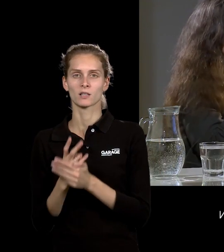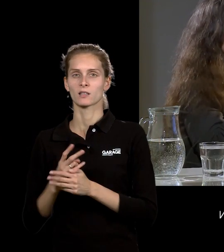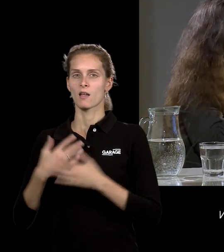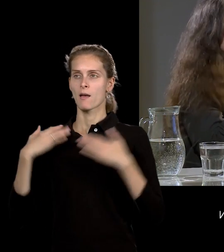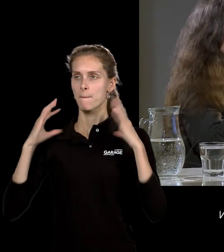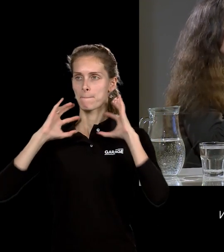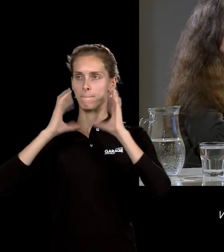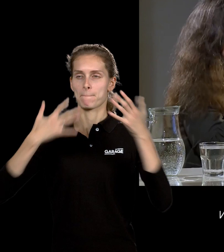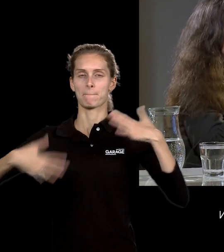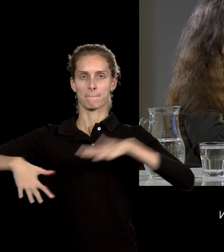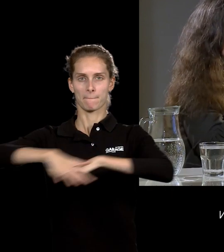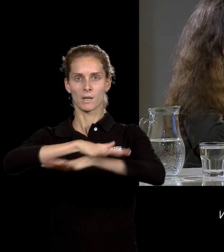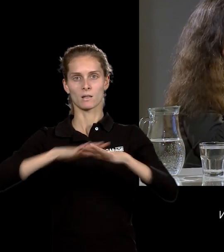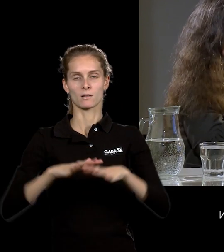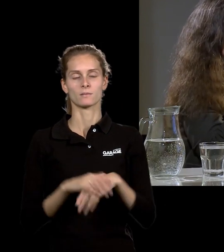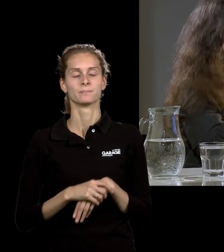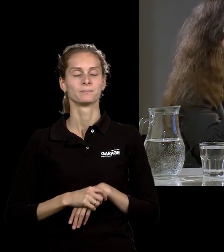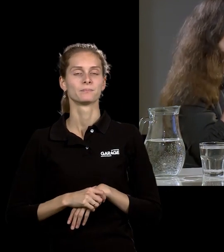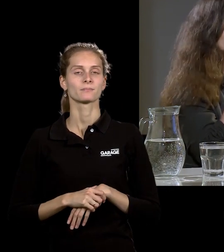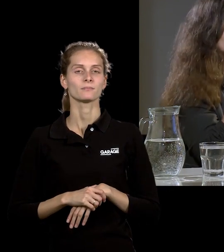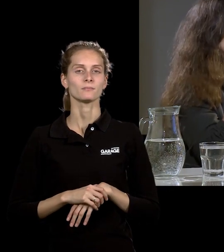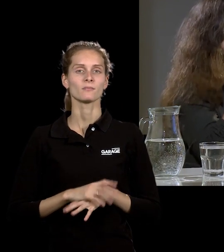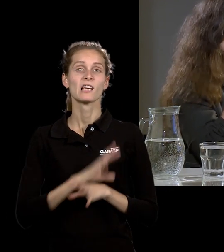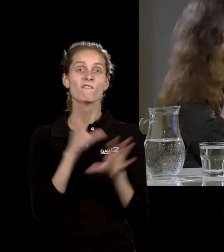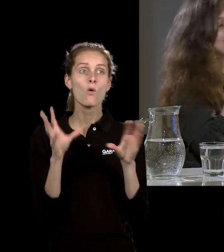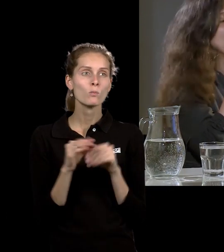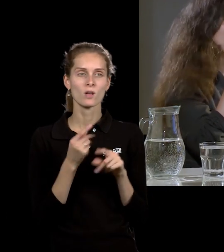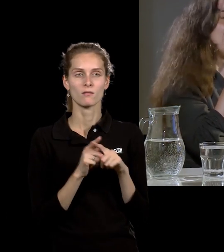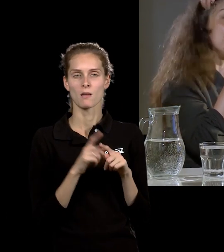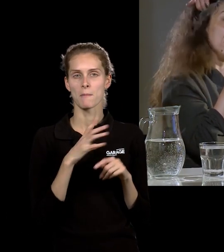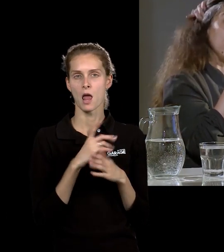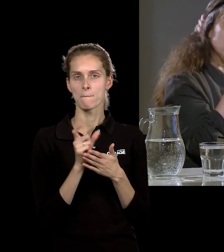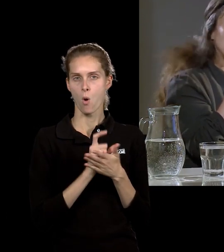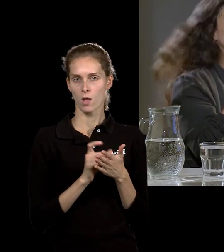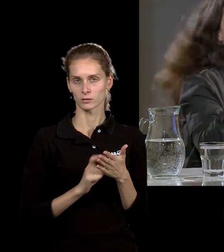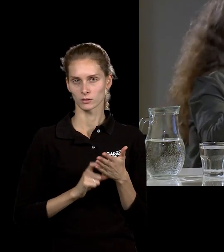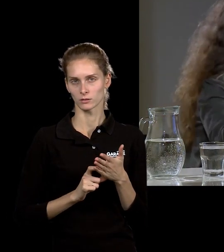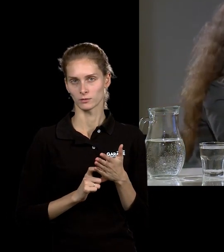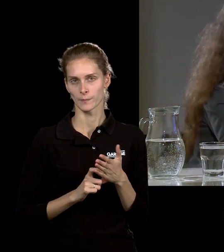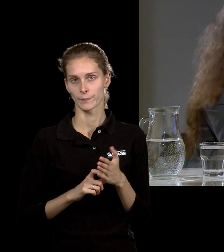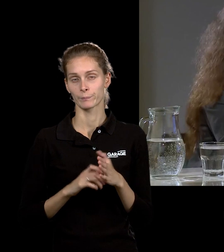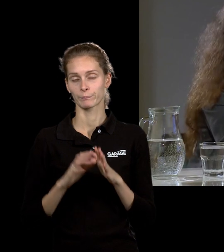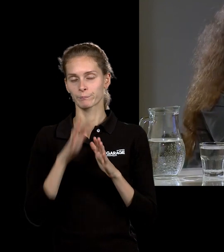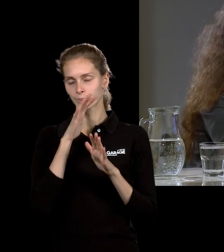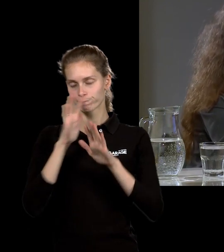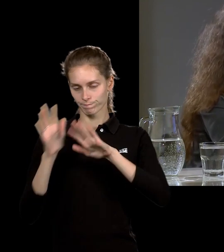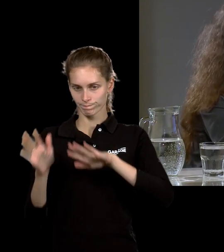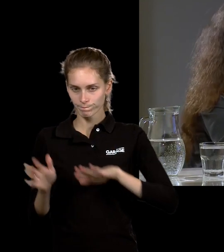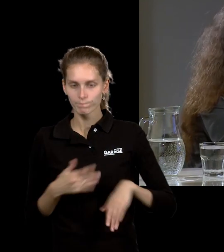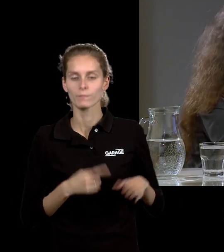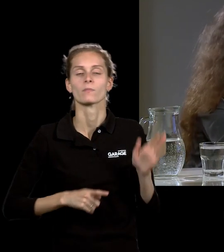ну, это, вообще-то это была просто поэзия. И как бы, после чего начинает действительно